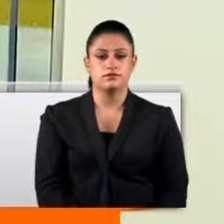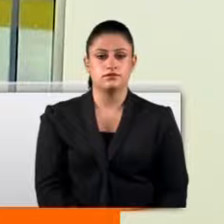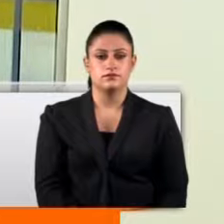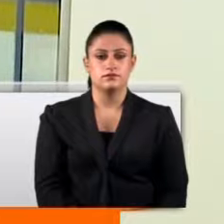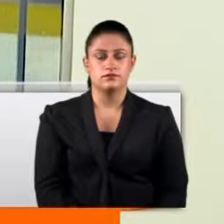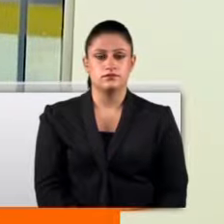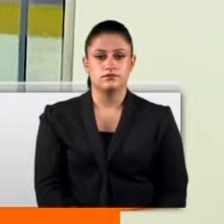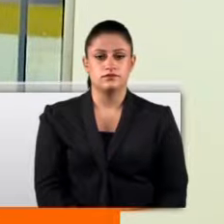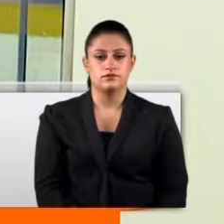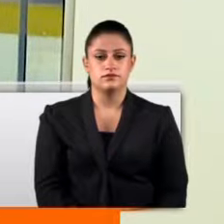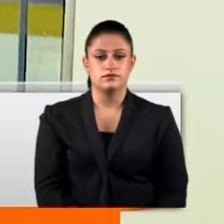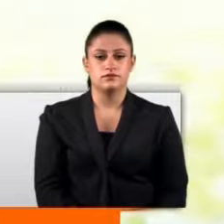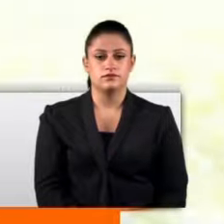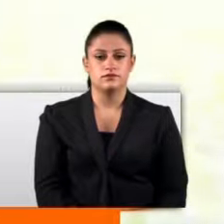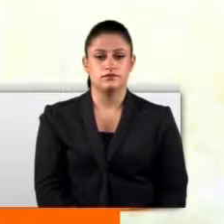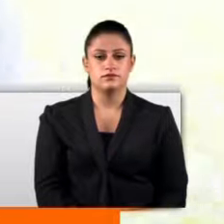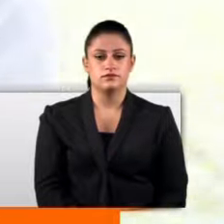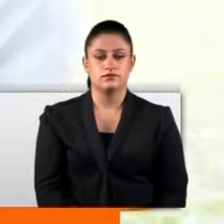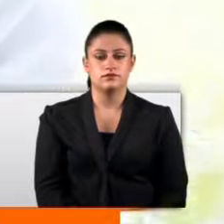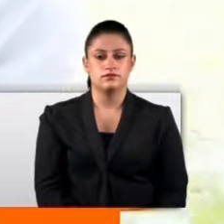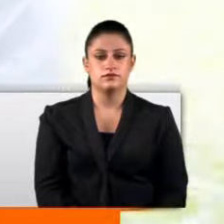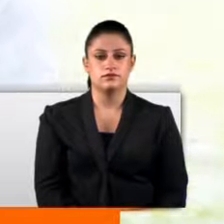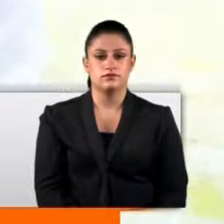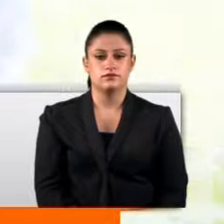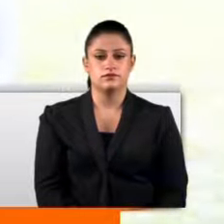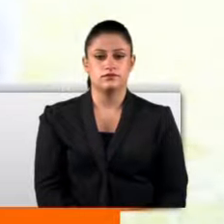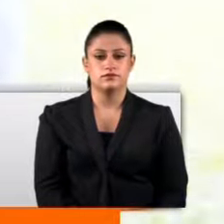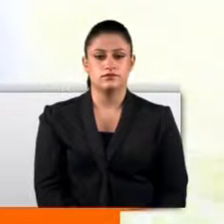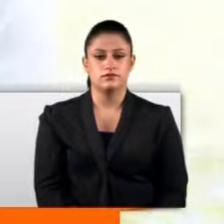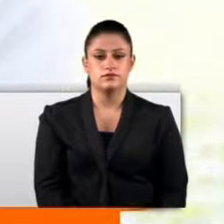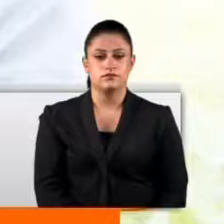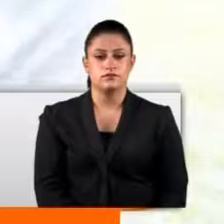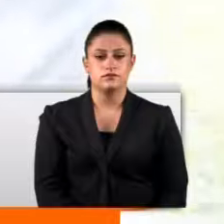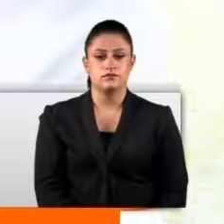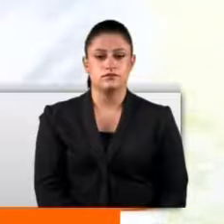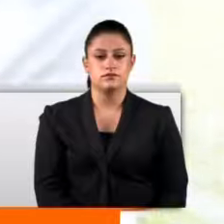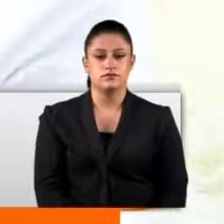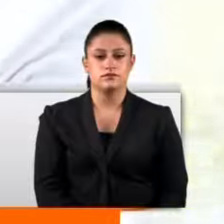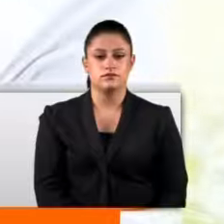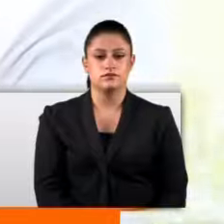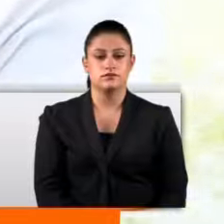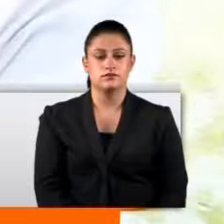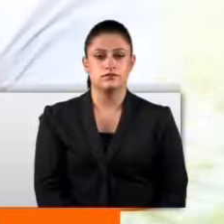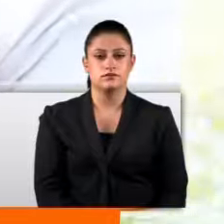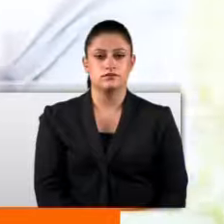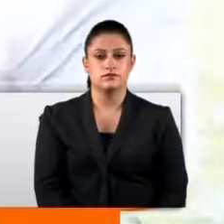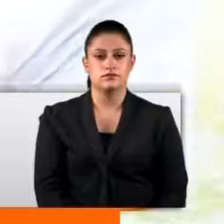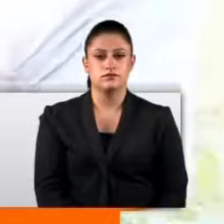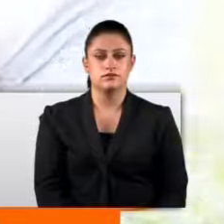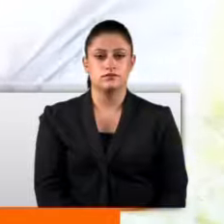de kadının, yani gelinin olacak. O zaman bence şey olacak, gelinin tarafları geline takacak, erkeğin tarafı erkeğe